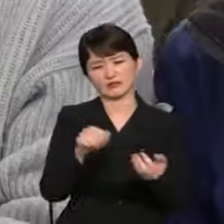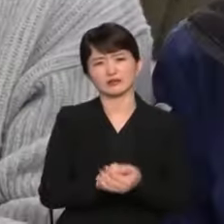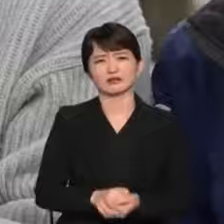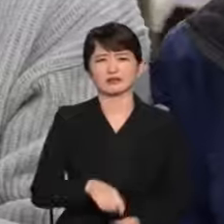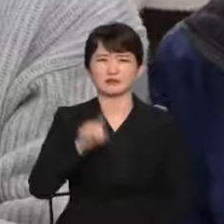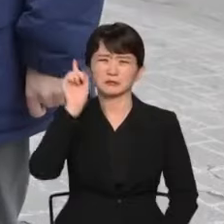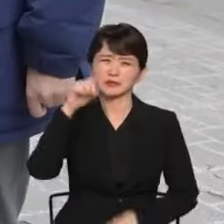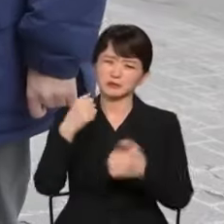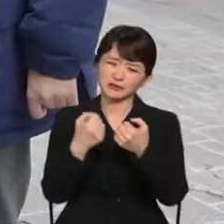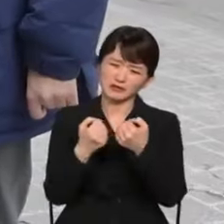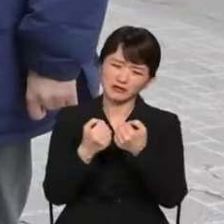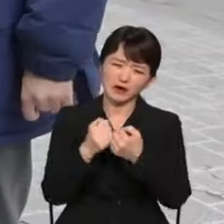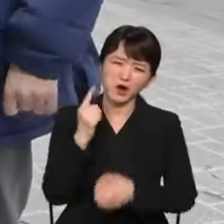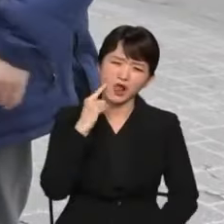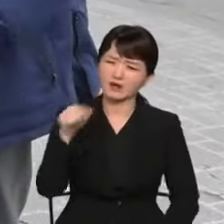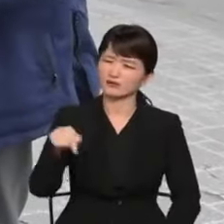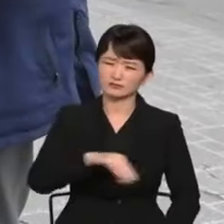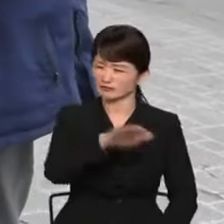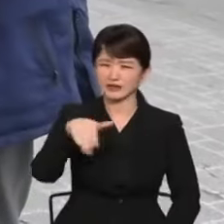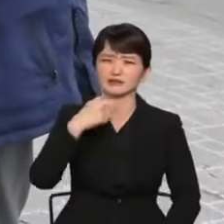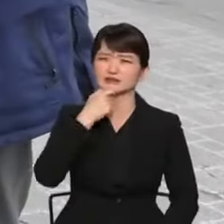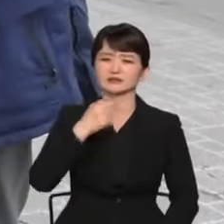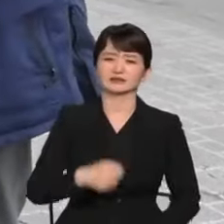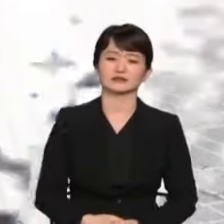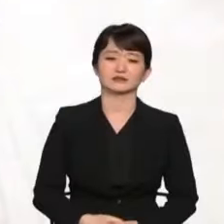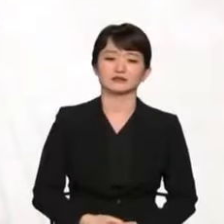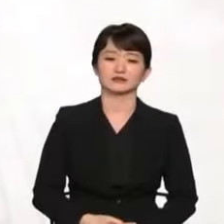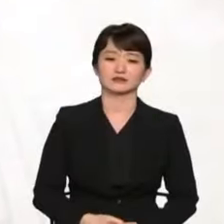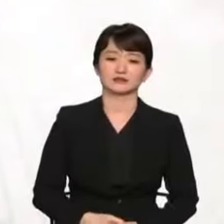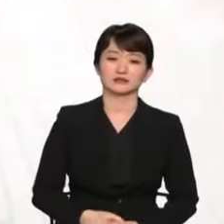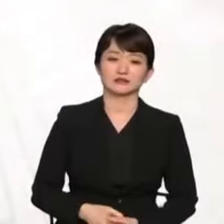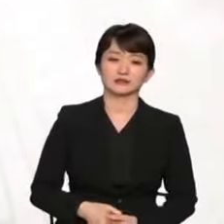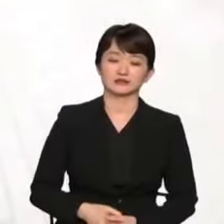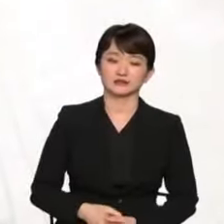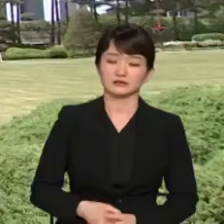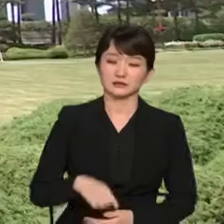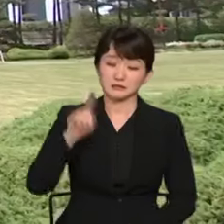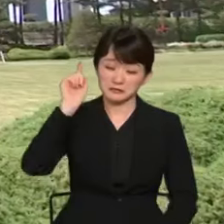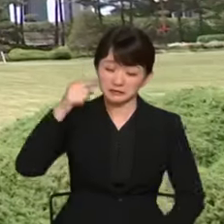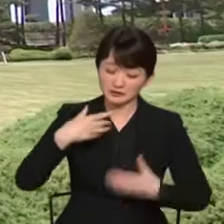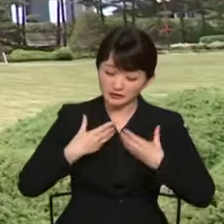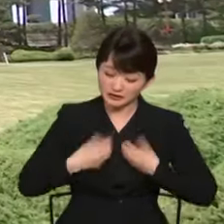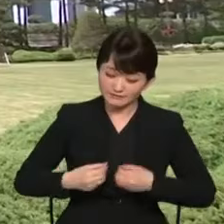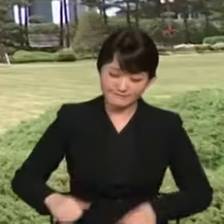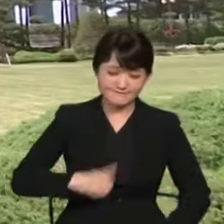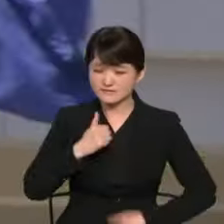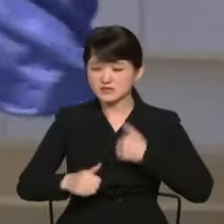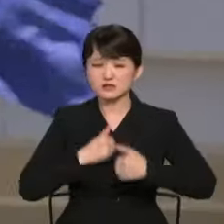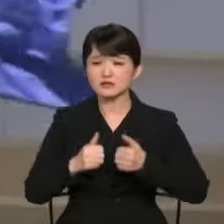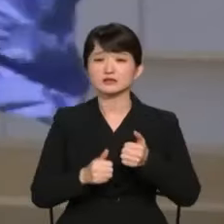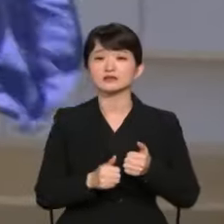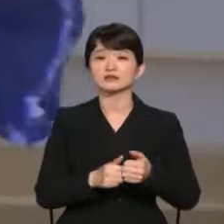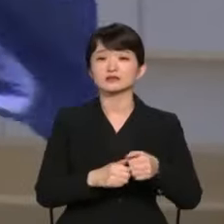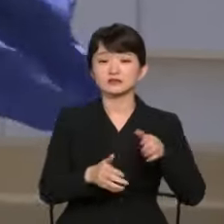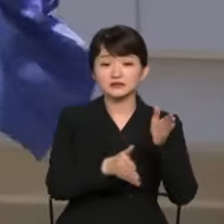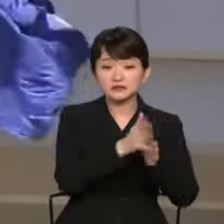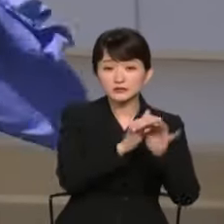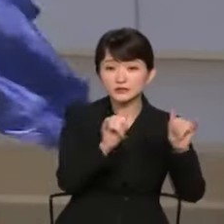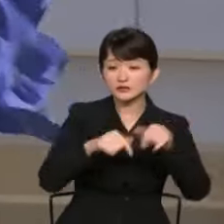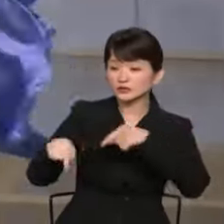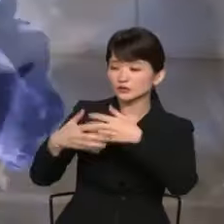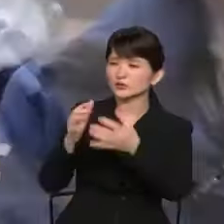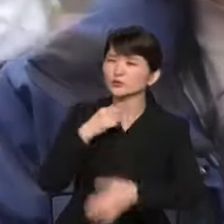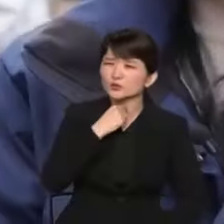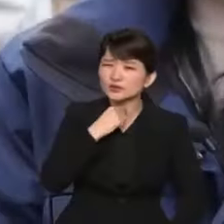싸움. 거짓말은 다 싫어. 매번 실망하고 분노하지만 그럼에도 시민들이 정치권에 진심으로 바라는 점은